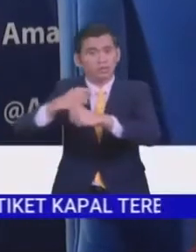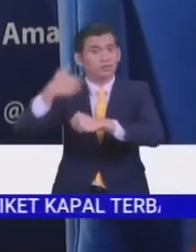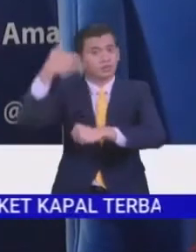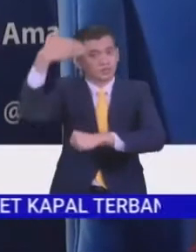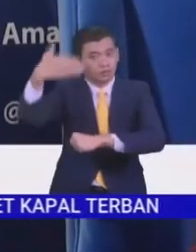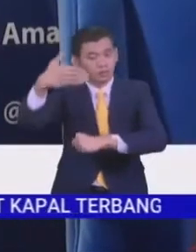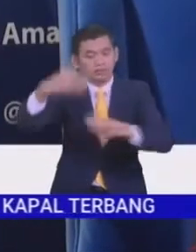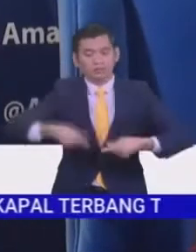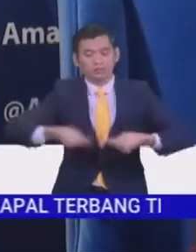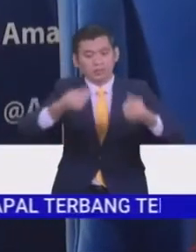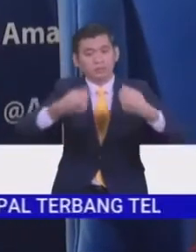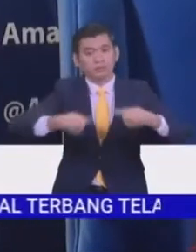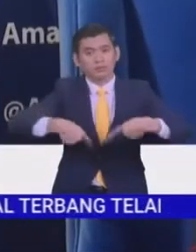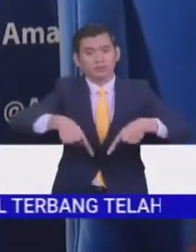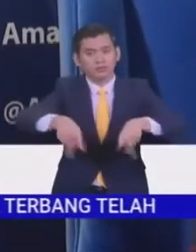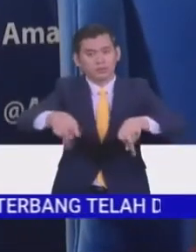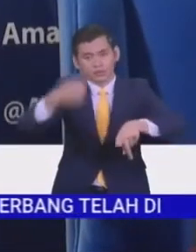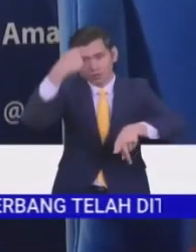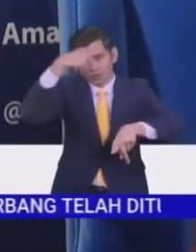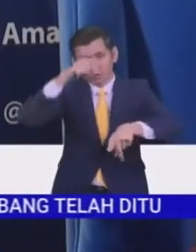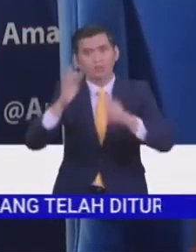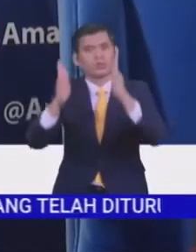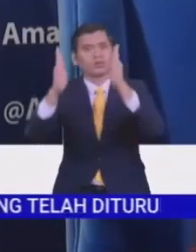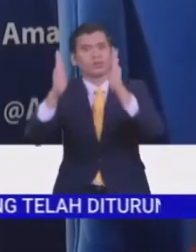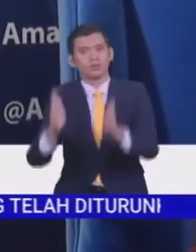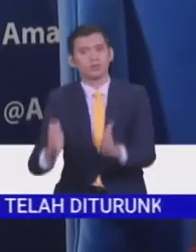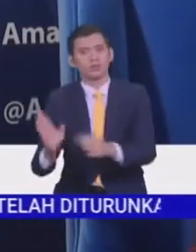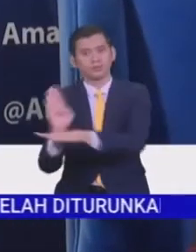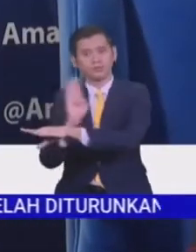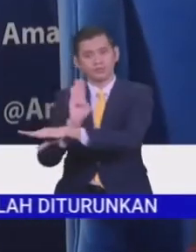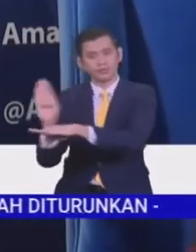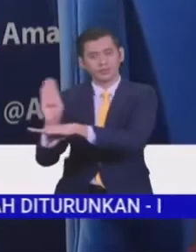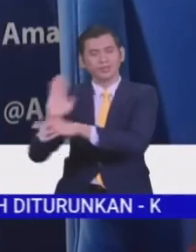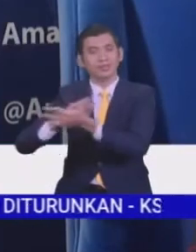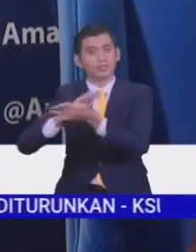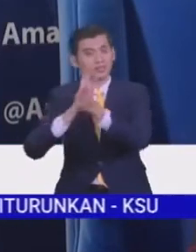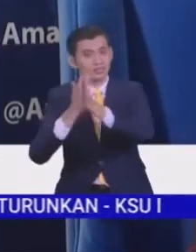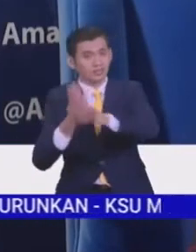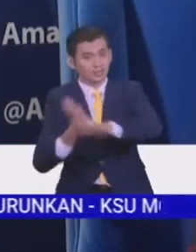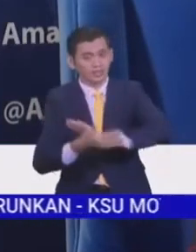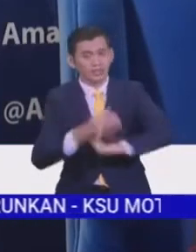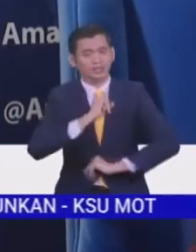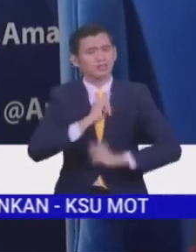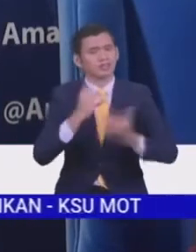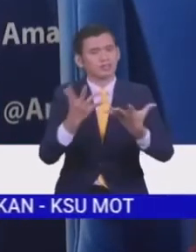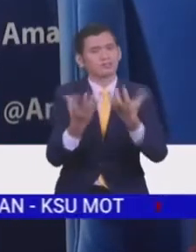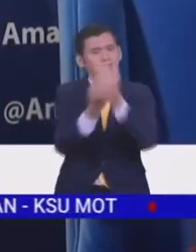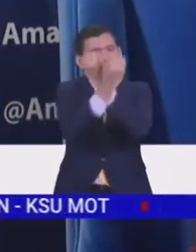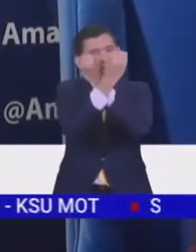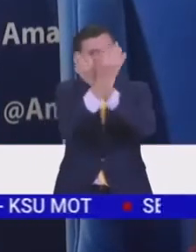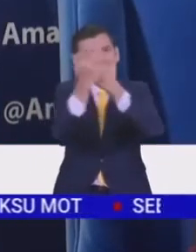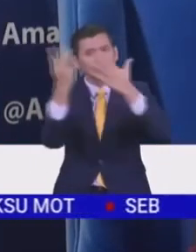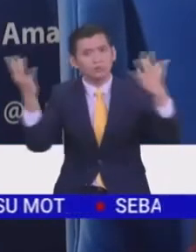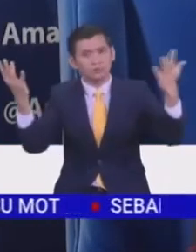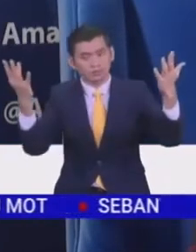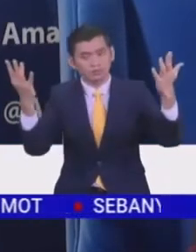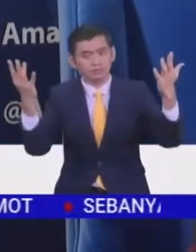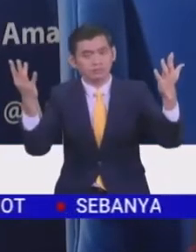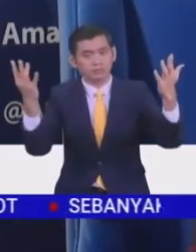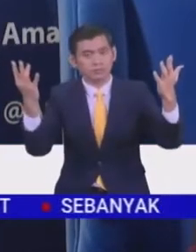beli Pulau juga kepada Wali untuk menjaga jadi ada di sana belum Candi luasannya